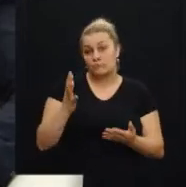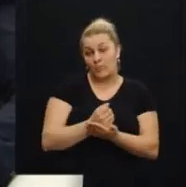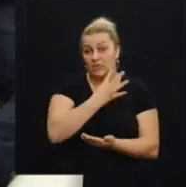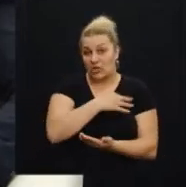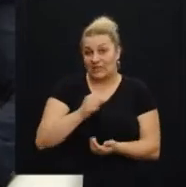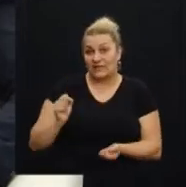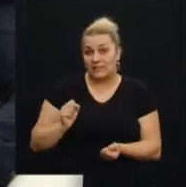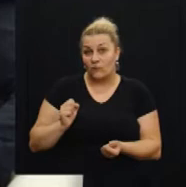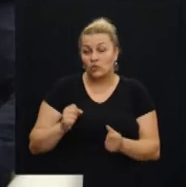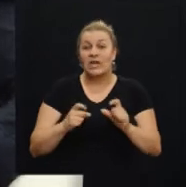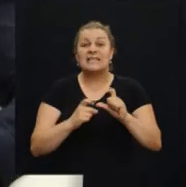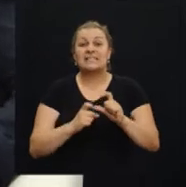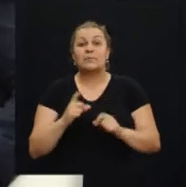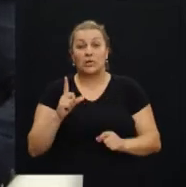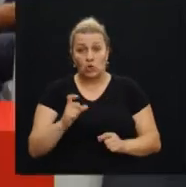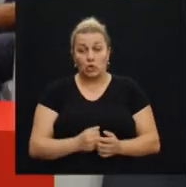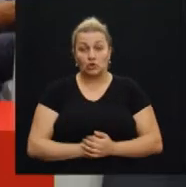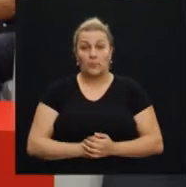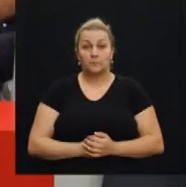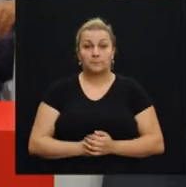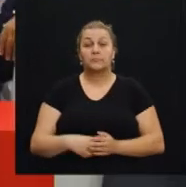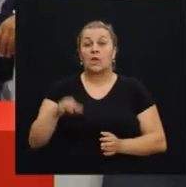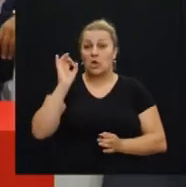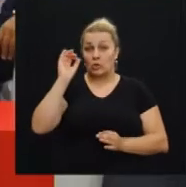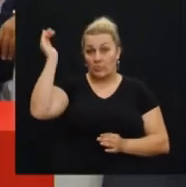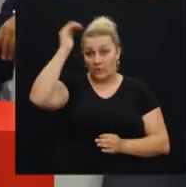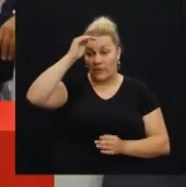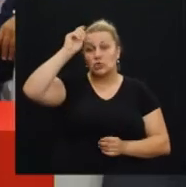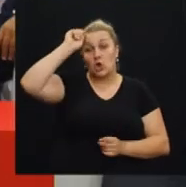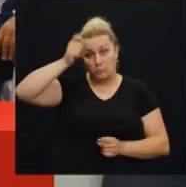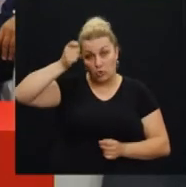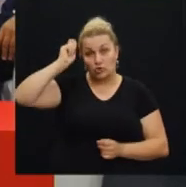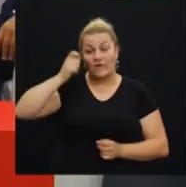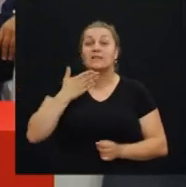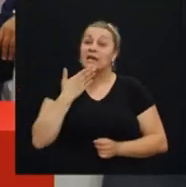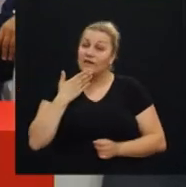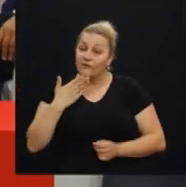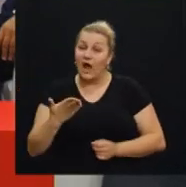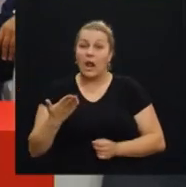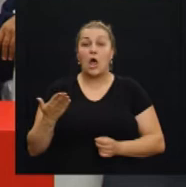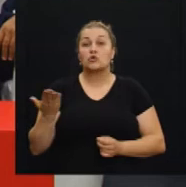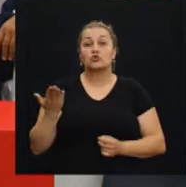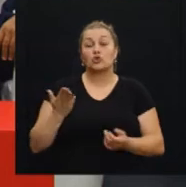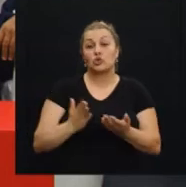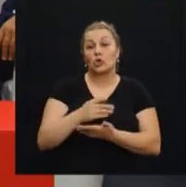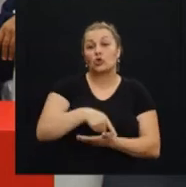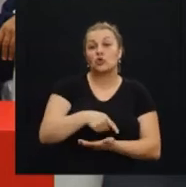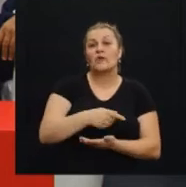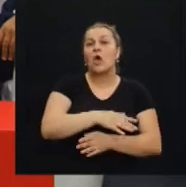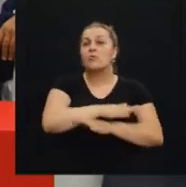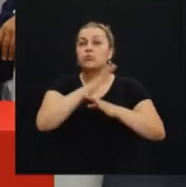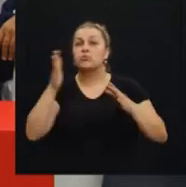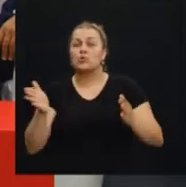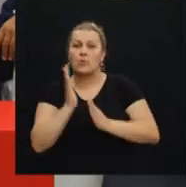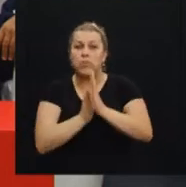vojske Stipe Ćoso. Satniče, dobro večer, poštovanje, hvala što ste se, evo, kroz ove puste